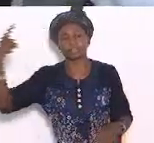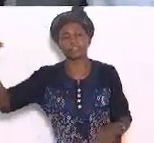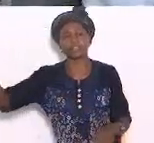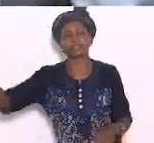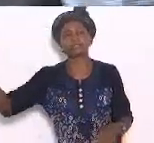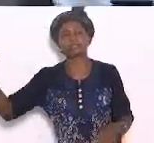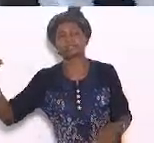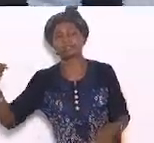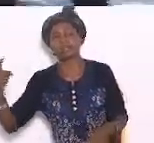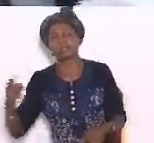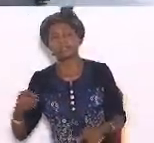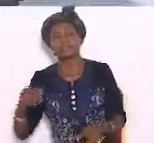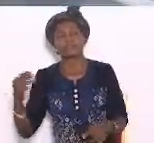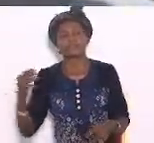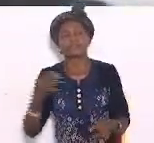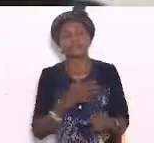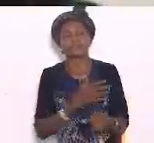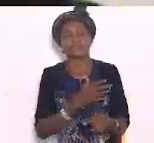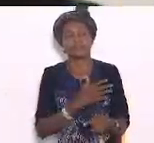makote